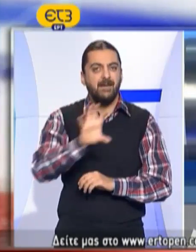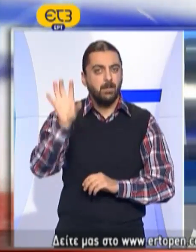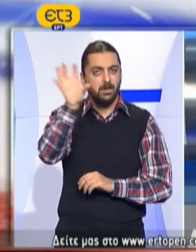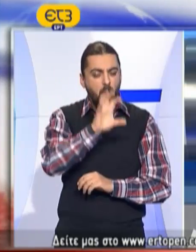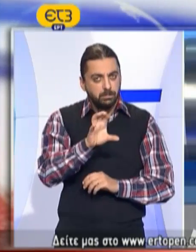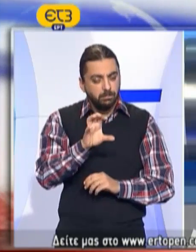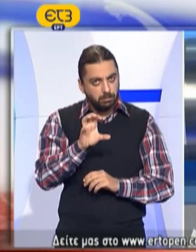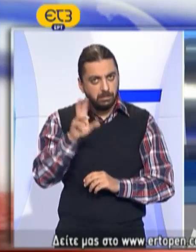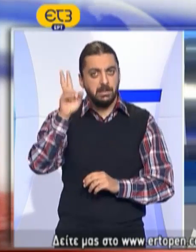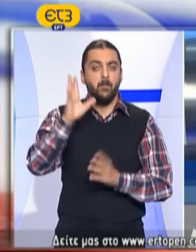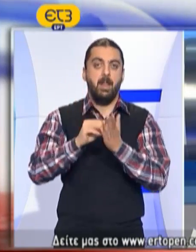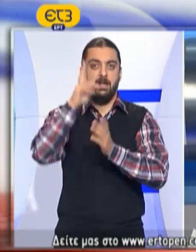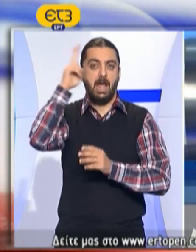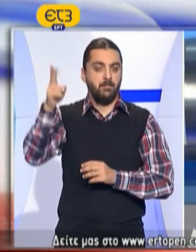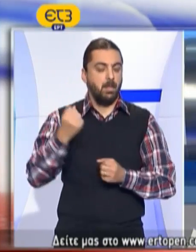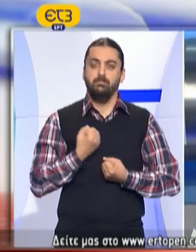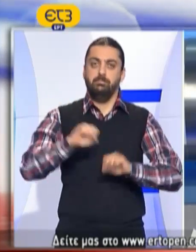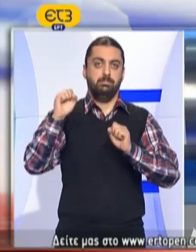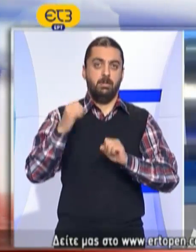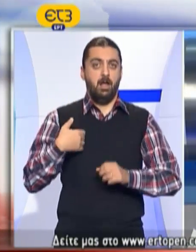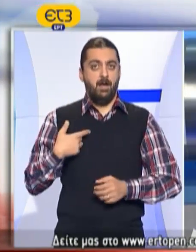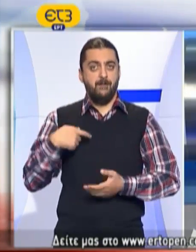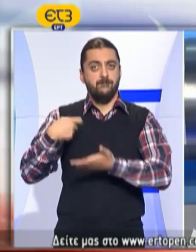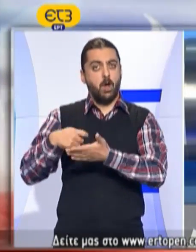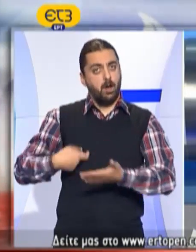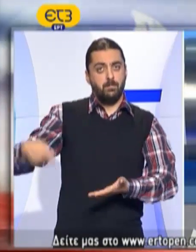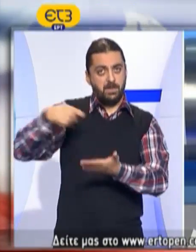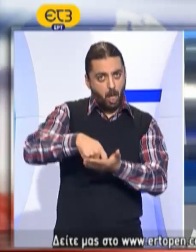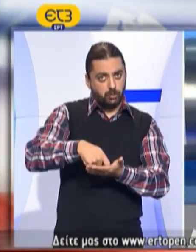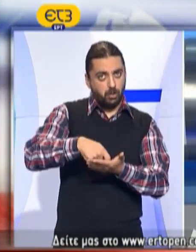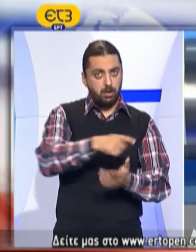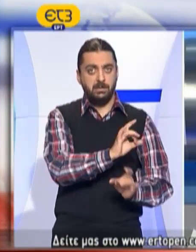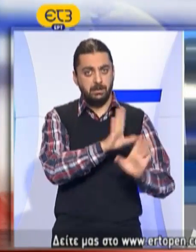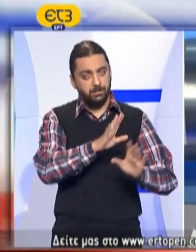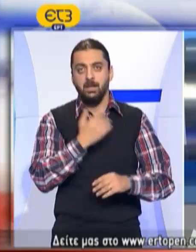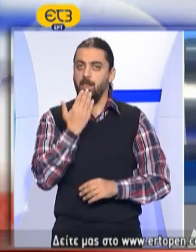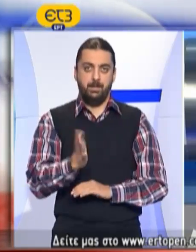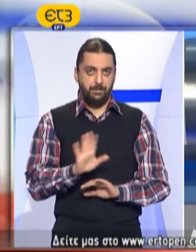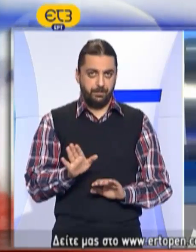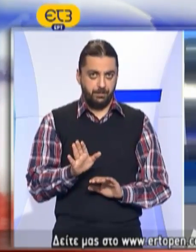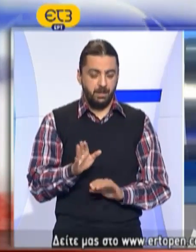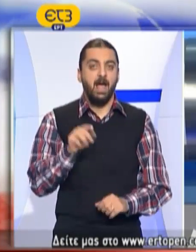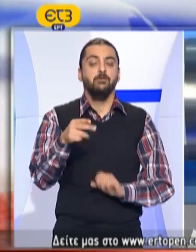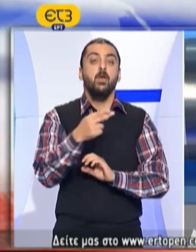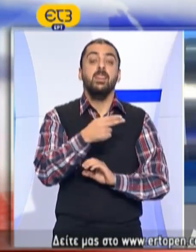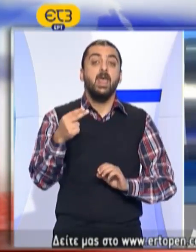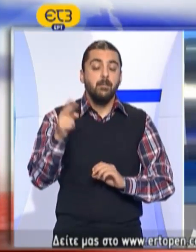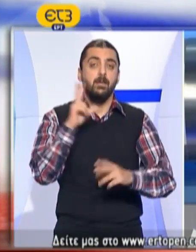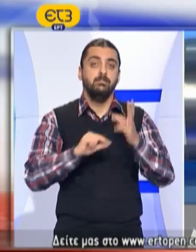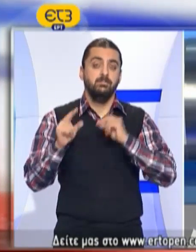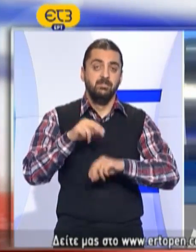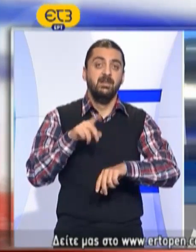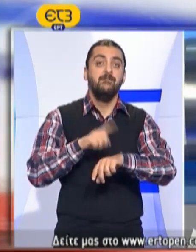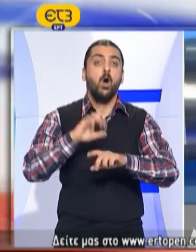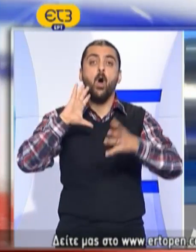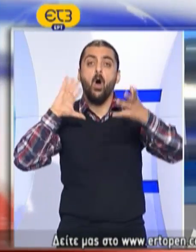να πληρώσουν το τίμημα οι φορολογούμενοι πολίτες τους. Το θέμα θα βρίσκεται στην κορυφή της ατζέντας κατά τη συνάντηση των Υπουργών Οικονομικών